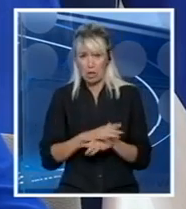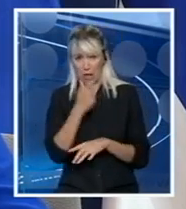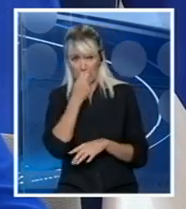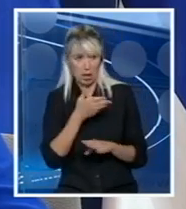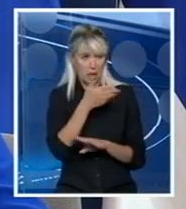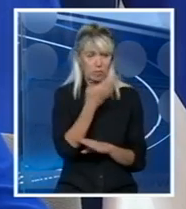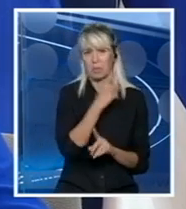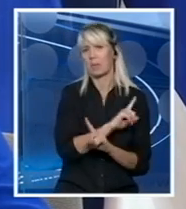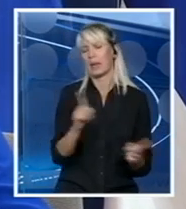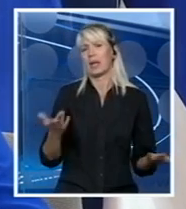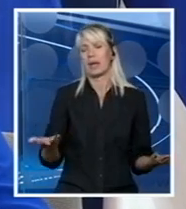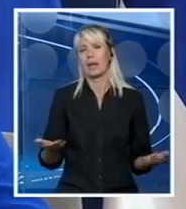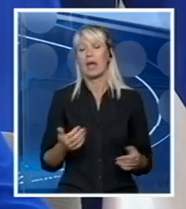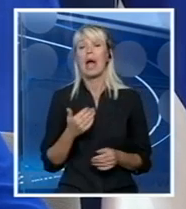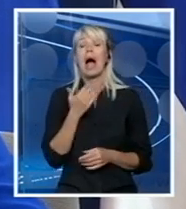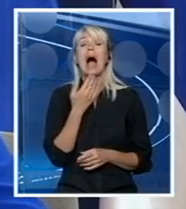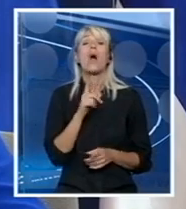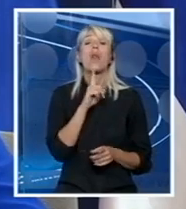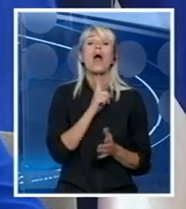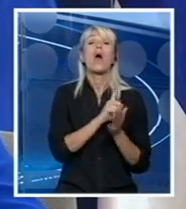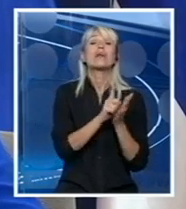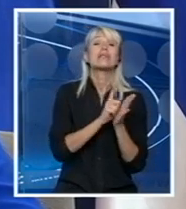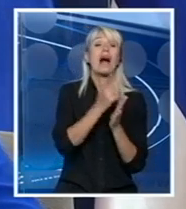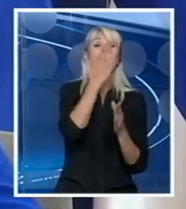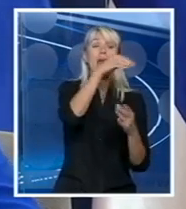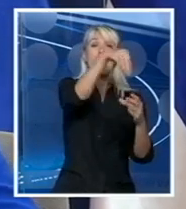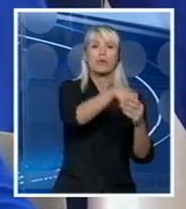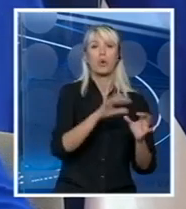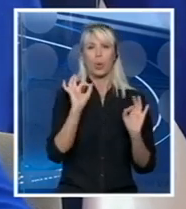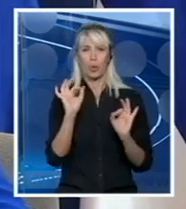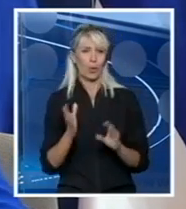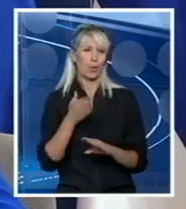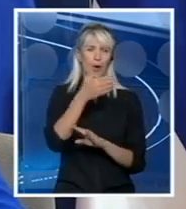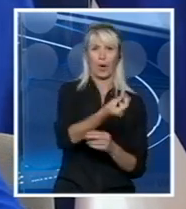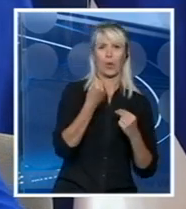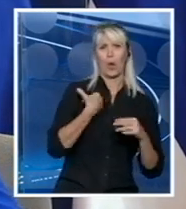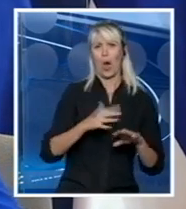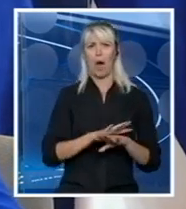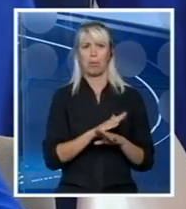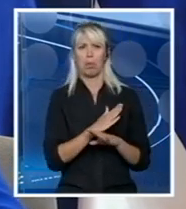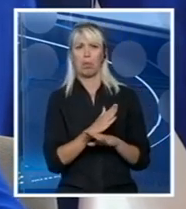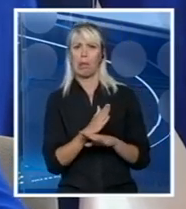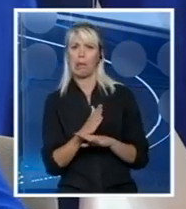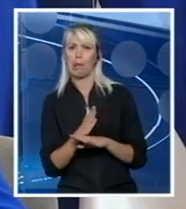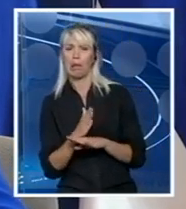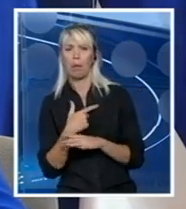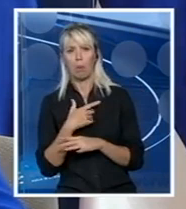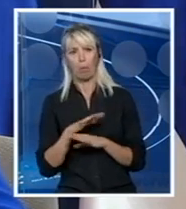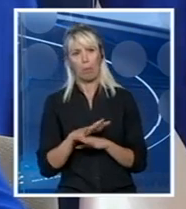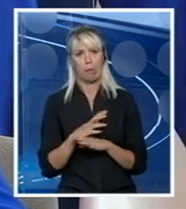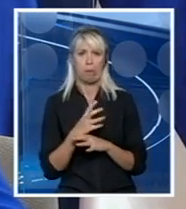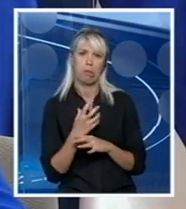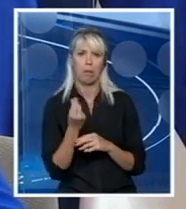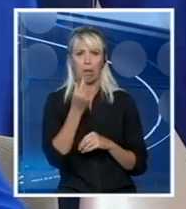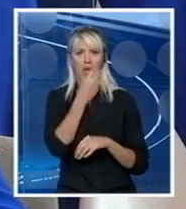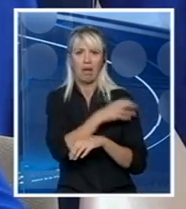da neko tokom školskih časova oseti neke od ovih simptoma, kada je u pitanju nastavno i